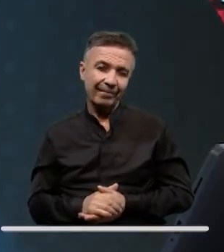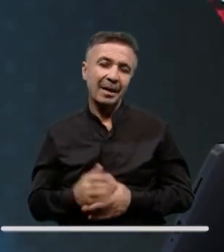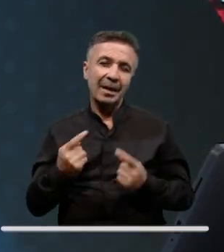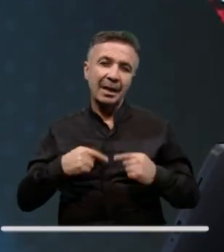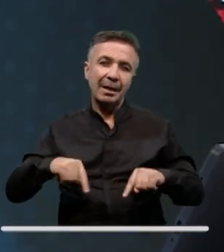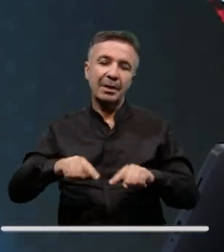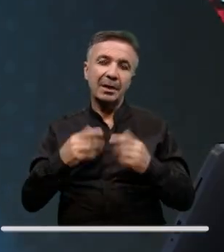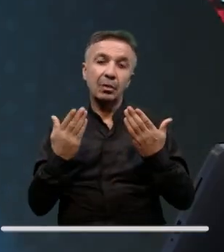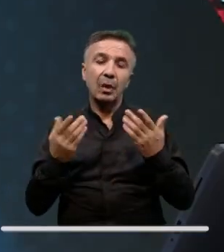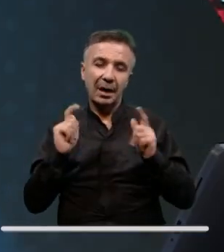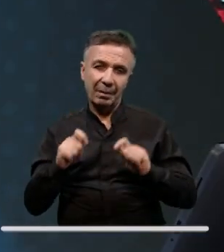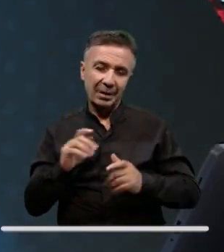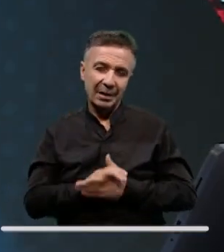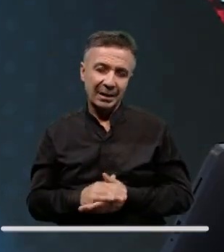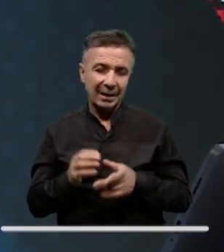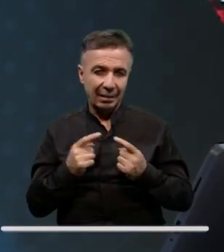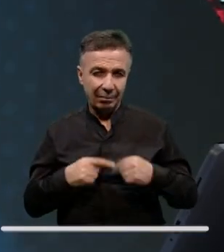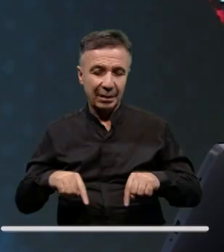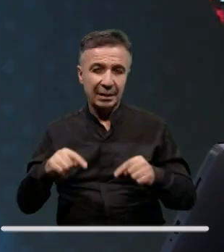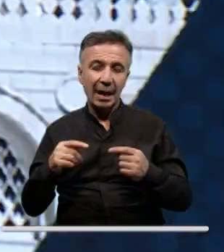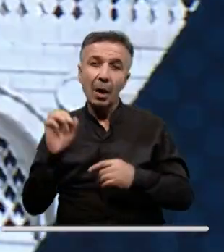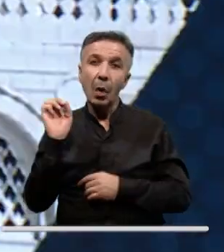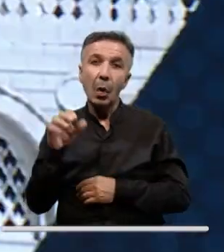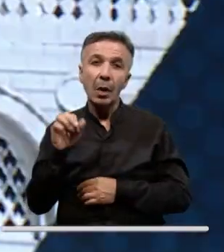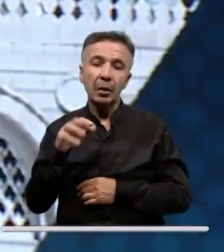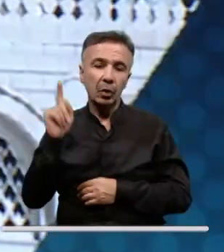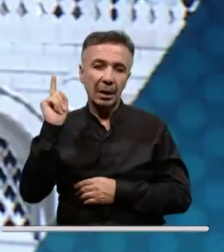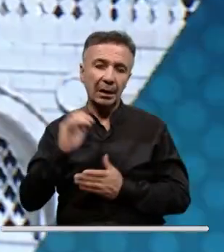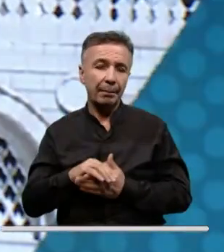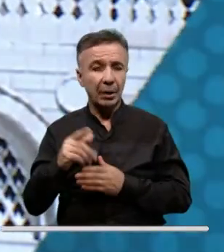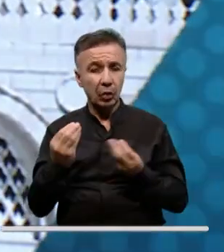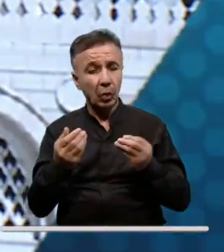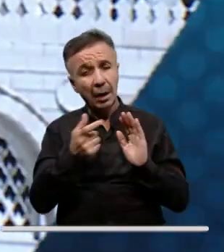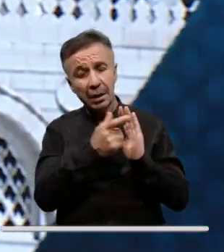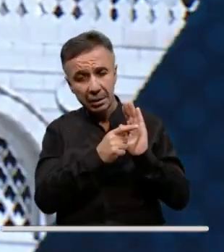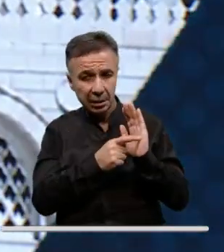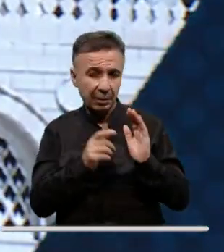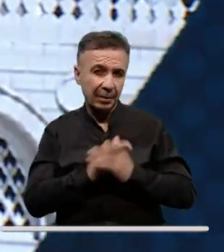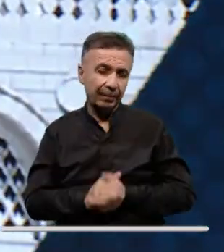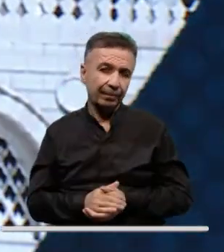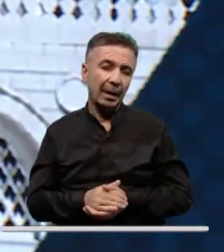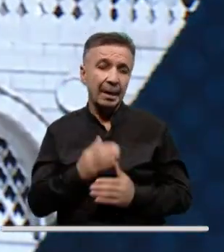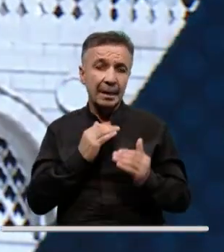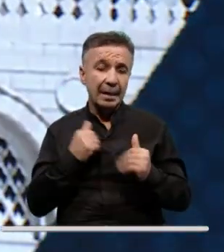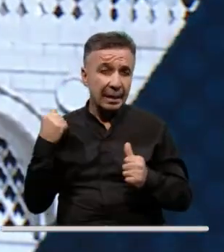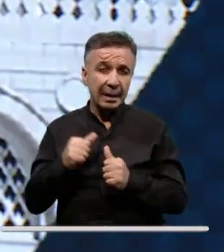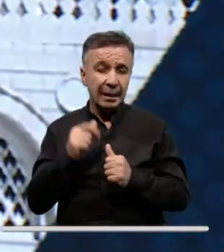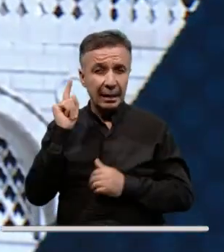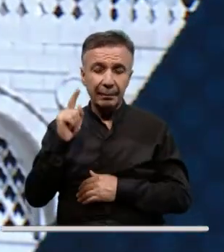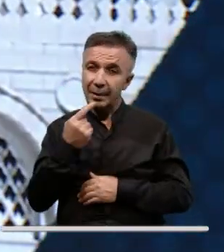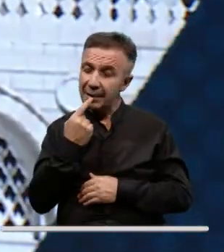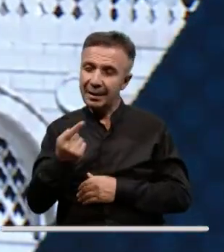etmemiz öğretmek Yani b bize öğretiyor Yüce Rabbimiz birçok ayet-i kerimede Eee yine Rabbimiz de ki